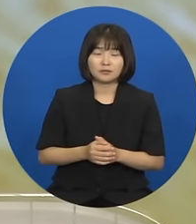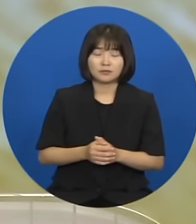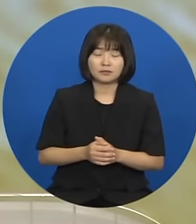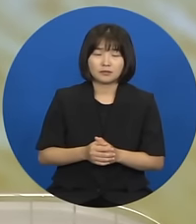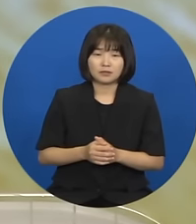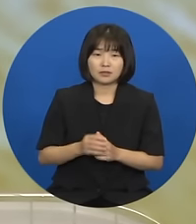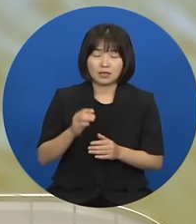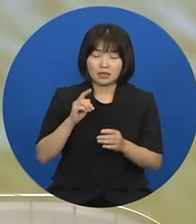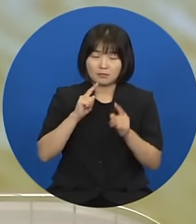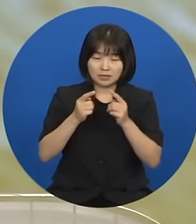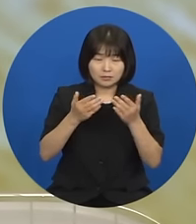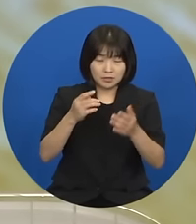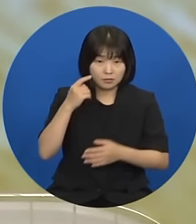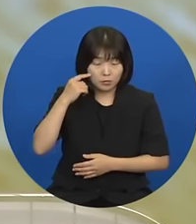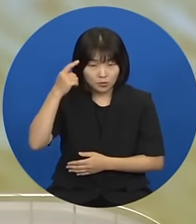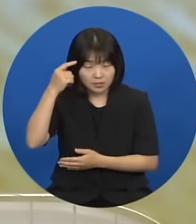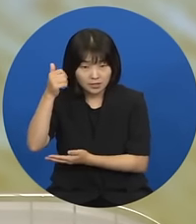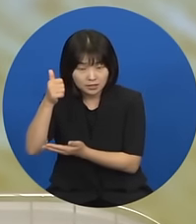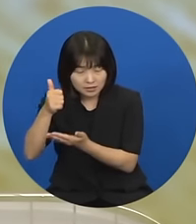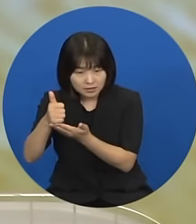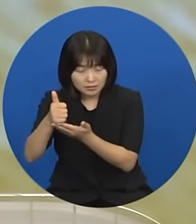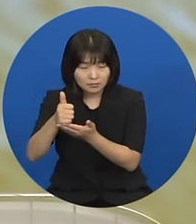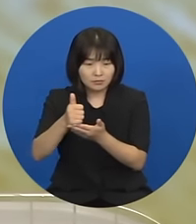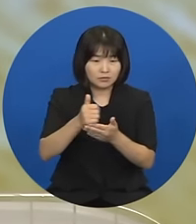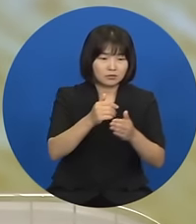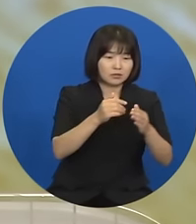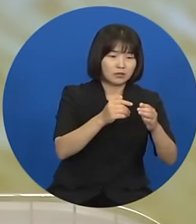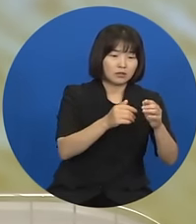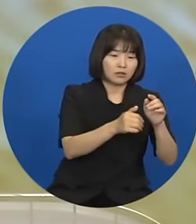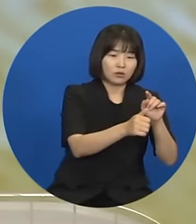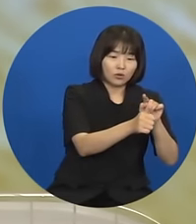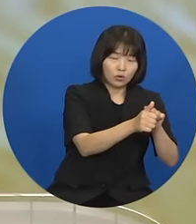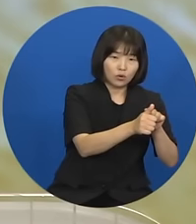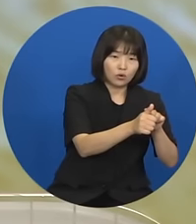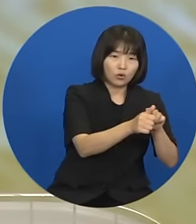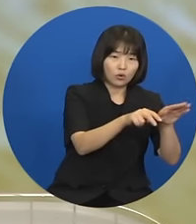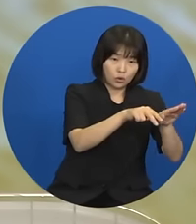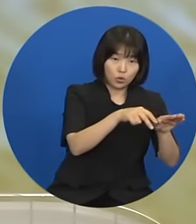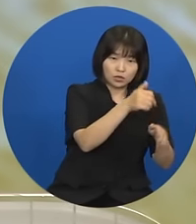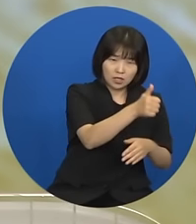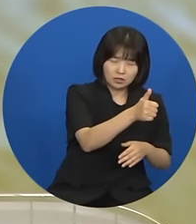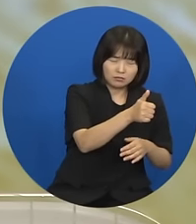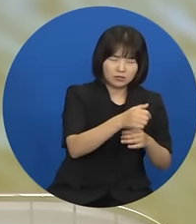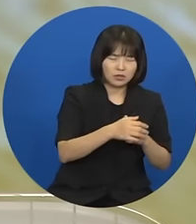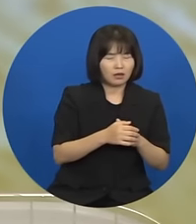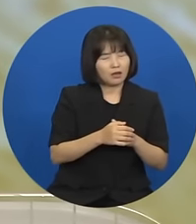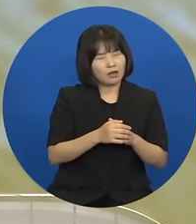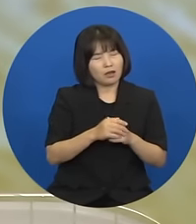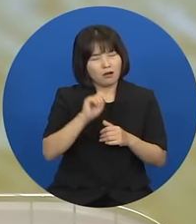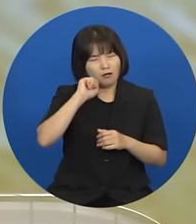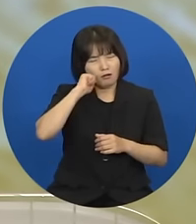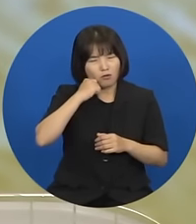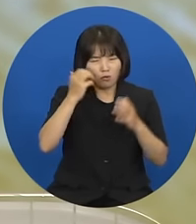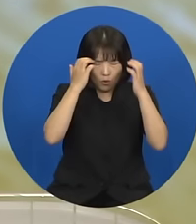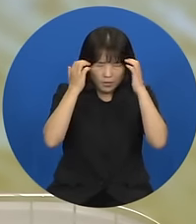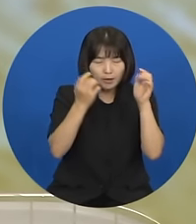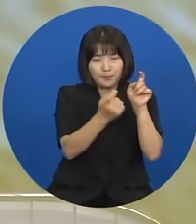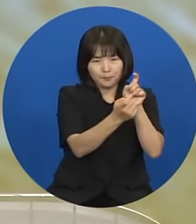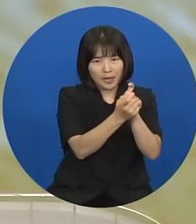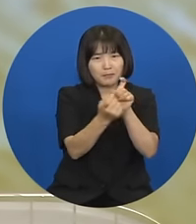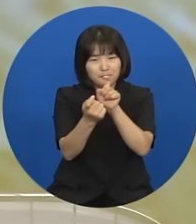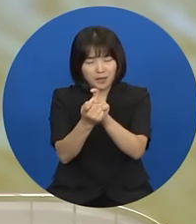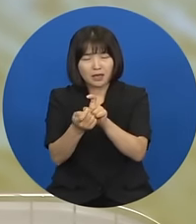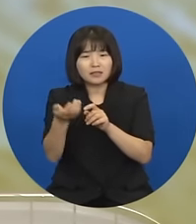그리고 교회의 성도님, 이 두 분 다 참 이해되지 않는 고난을 만났습니다. 그런데 고난도